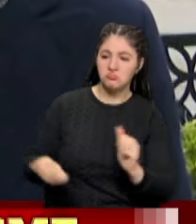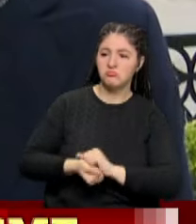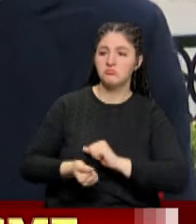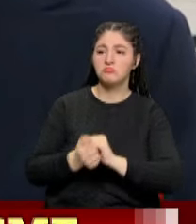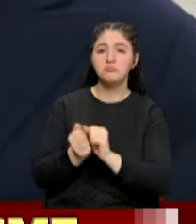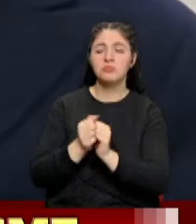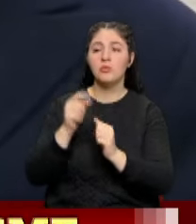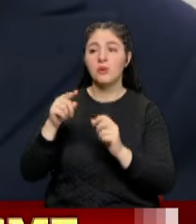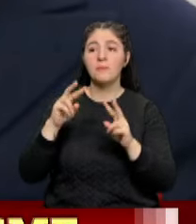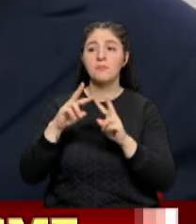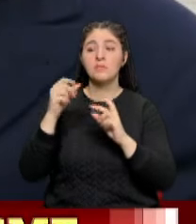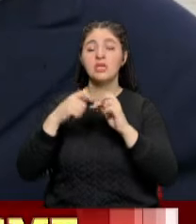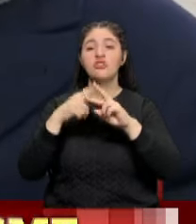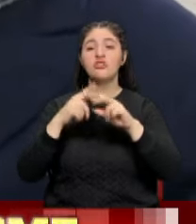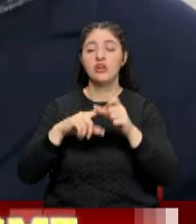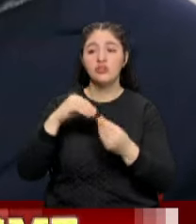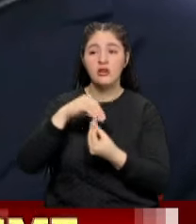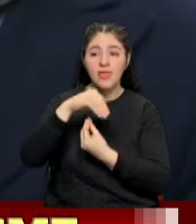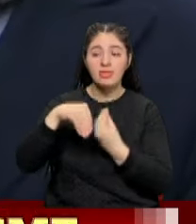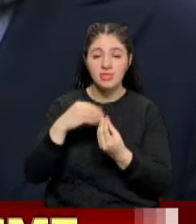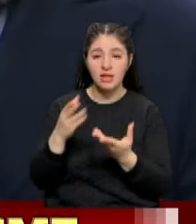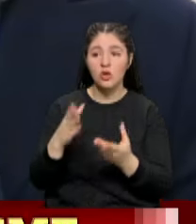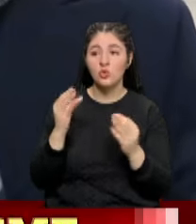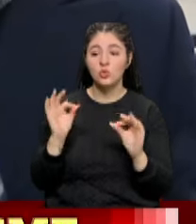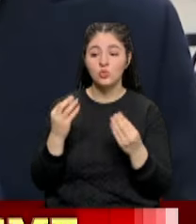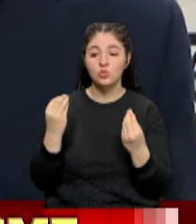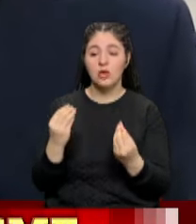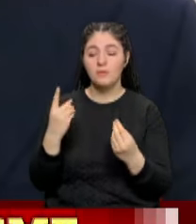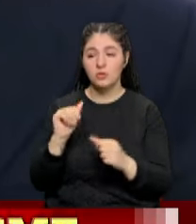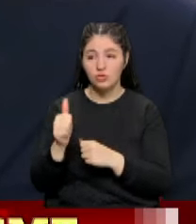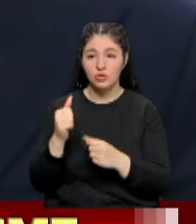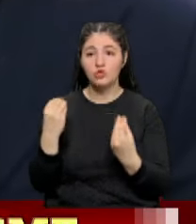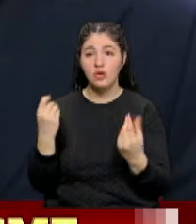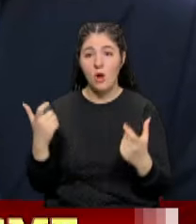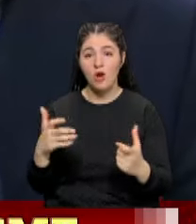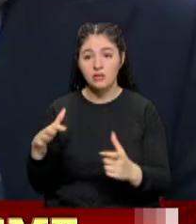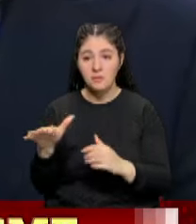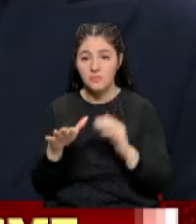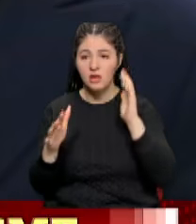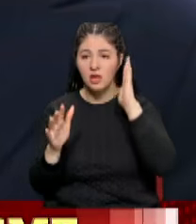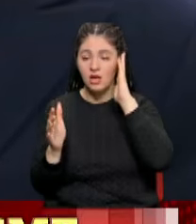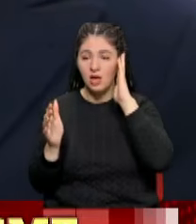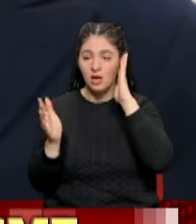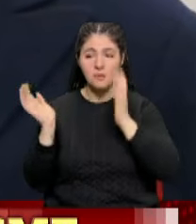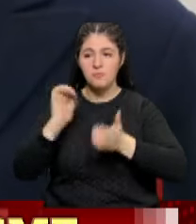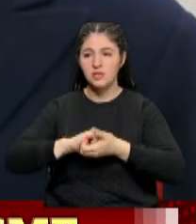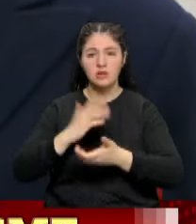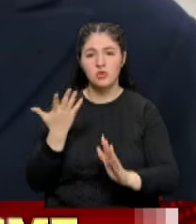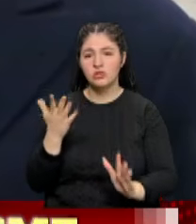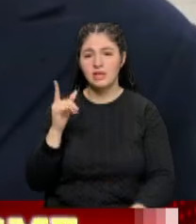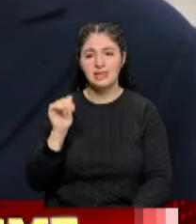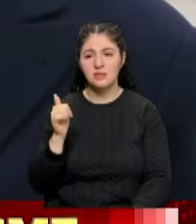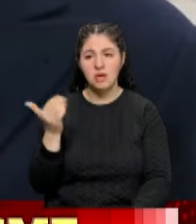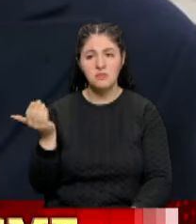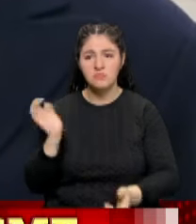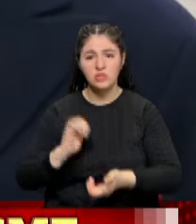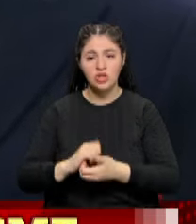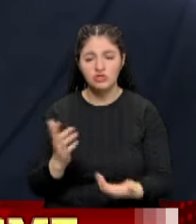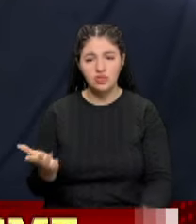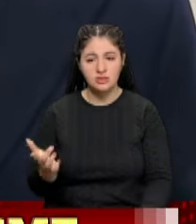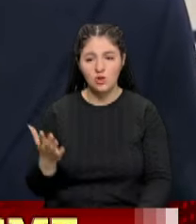bugün Miraç Kandili, yani kutsal bir günde, güzel bir ortamda birleşemiyoruz. Nerede birleşeceğiz Allah